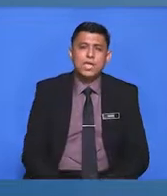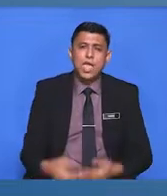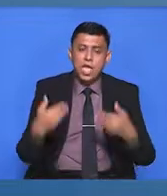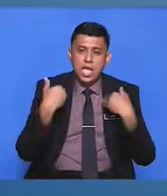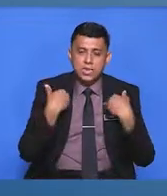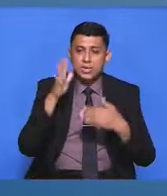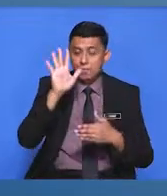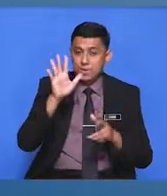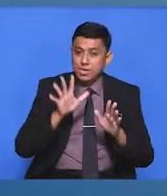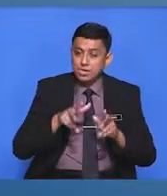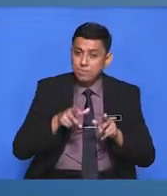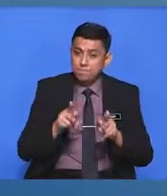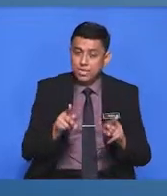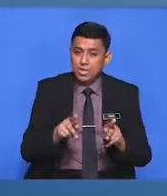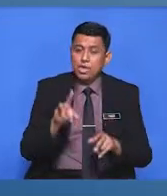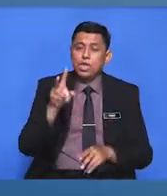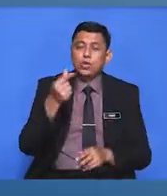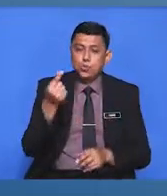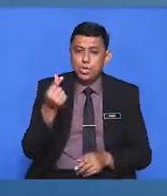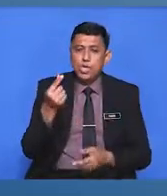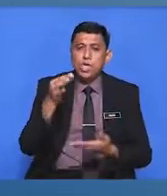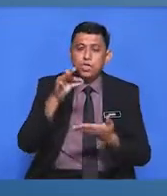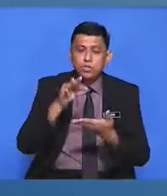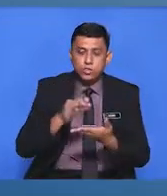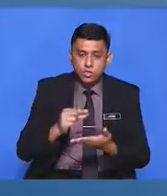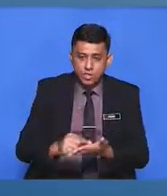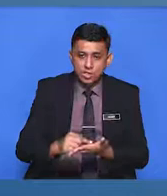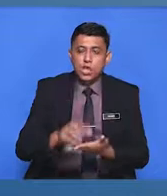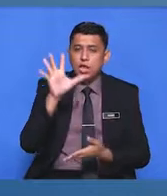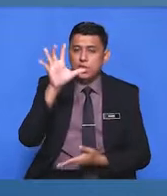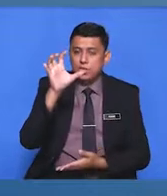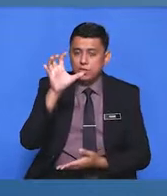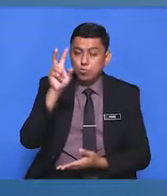mempunyai 5 keping duit shilling 20 sen.